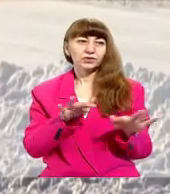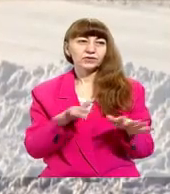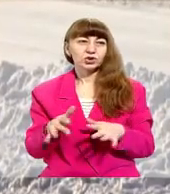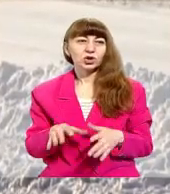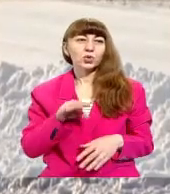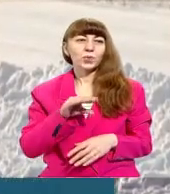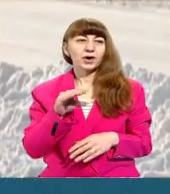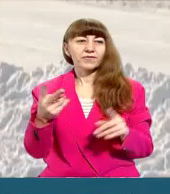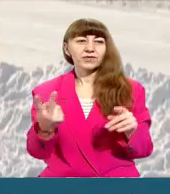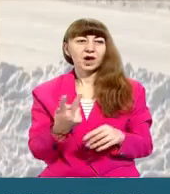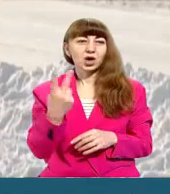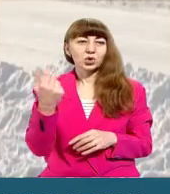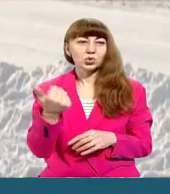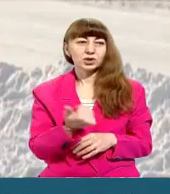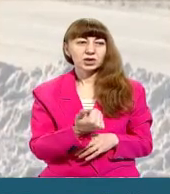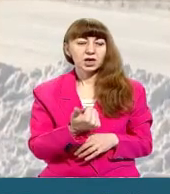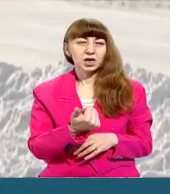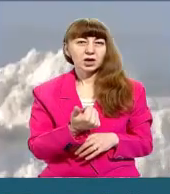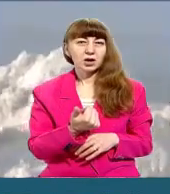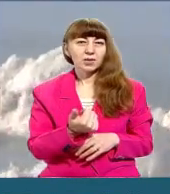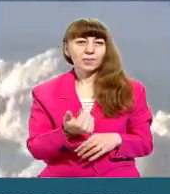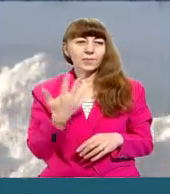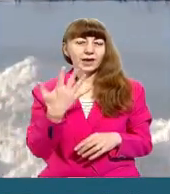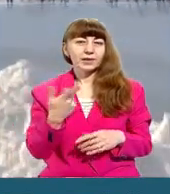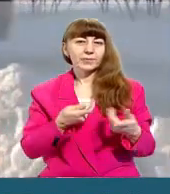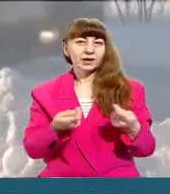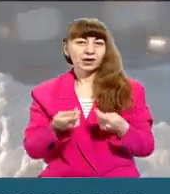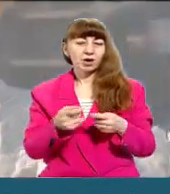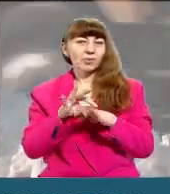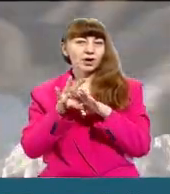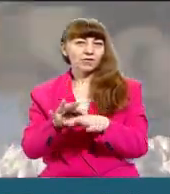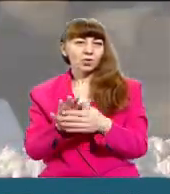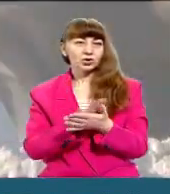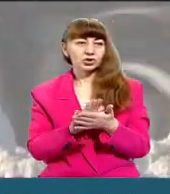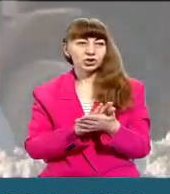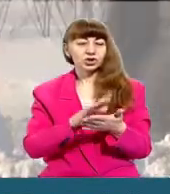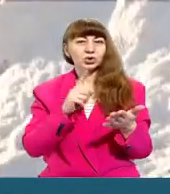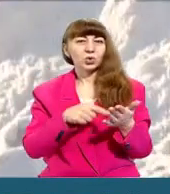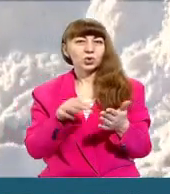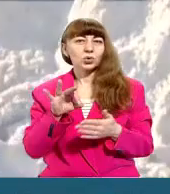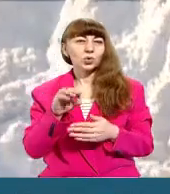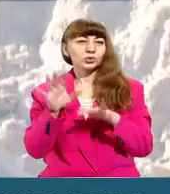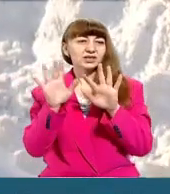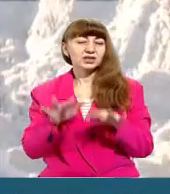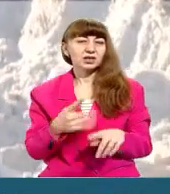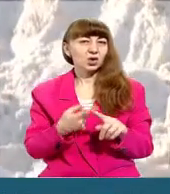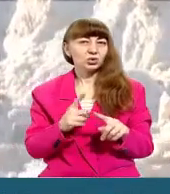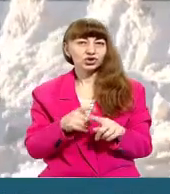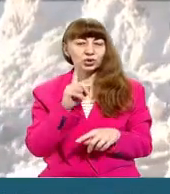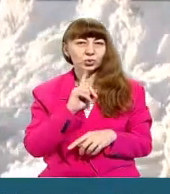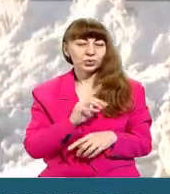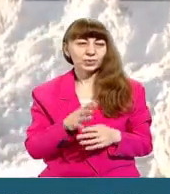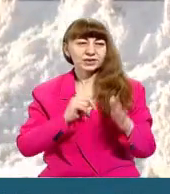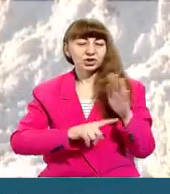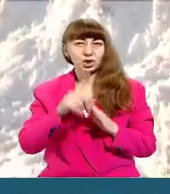Екінші апта қатарынан 5 мердігер ұйым қаланы қардан тазарту жұмыстарын жүргізуде. Бірақ ауа райы қолайсыздық тудырып жатыр.